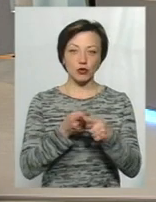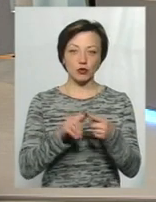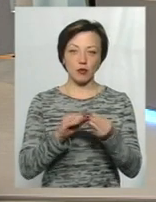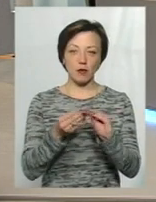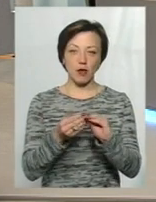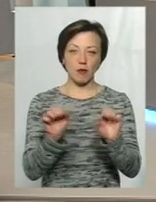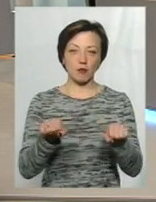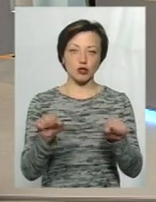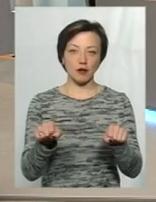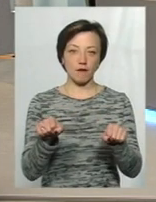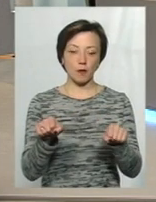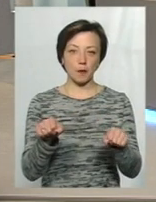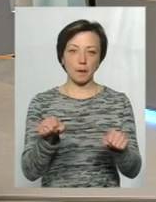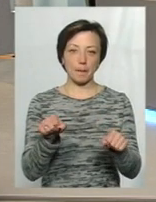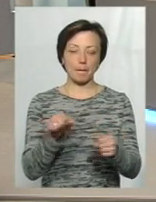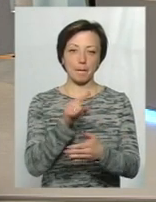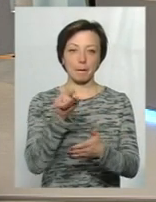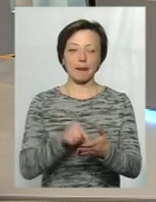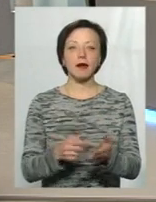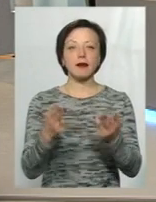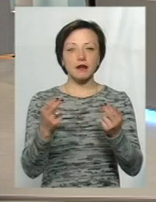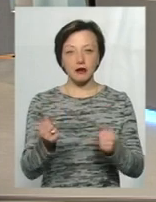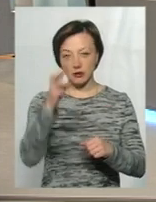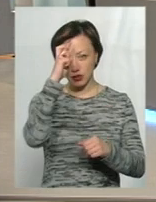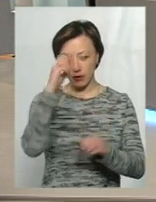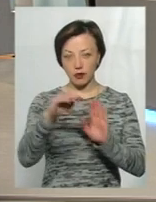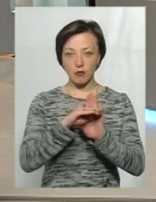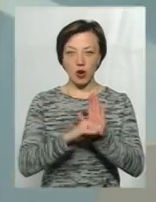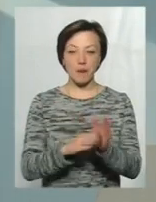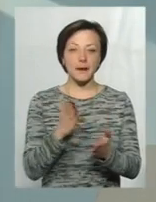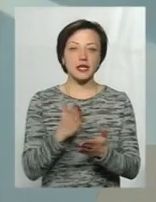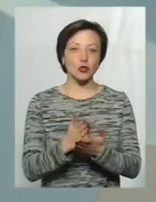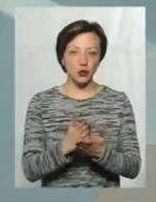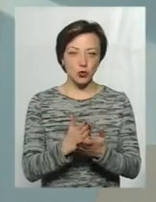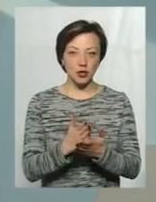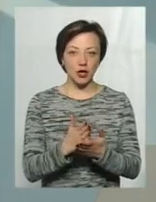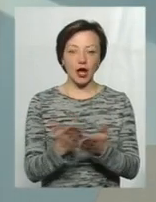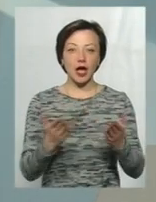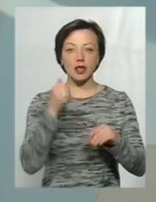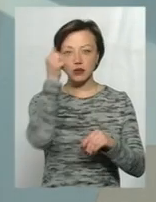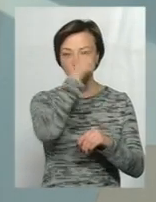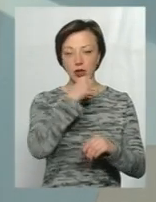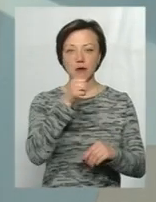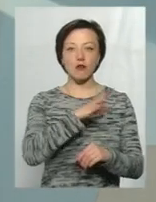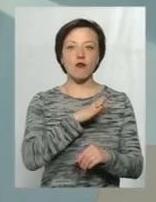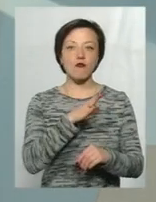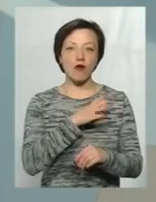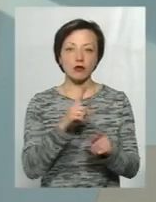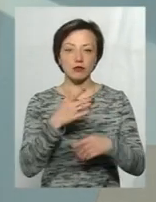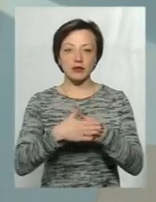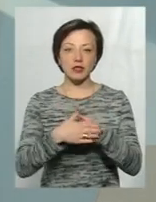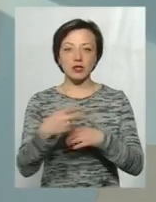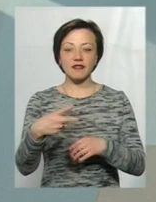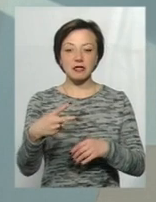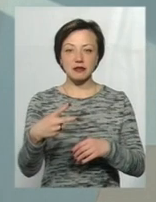проблему, можливо? Так, державні програми існують. Вони якісь роки бувало, що десь близько